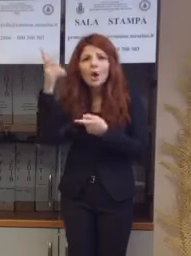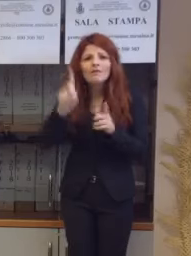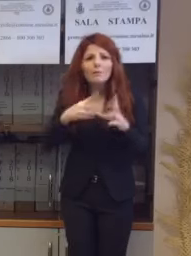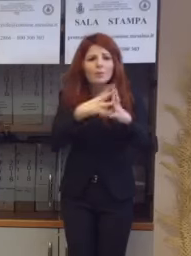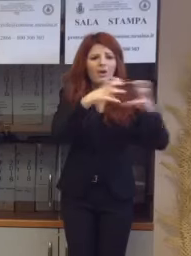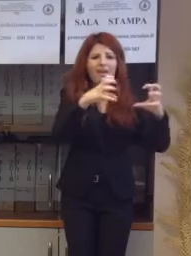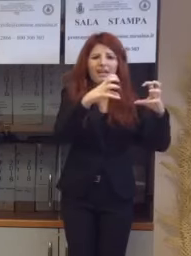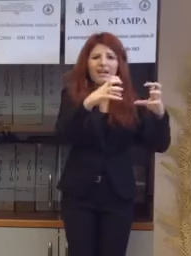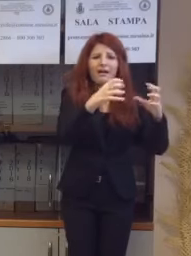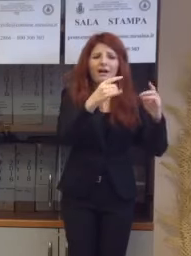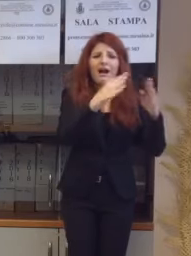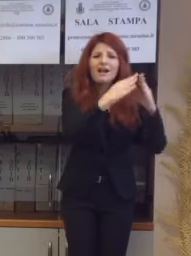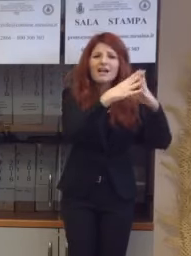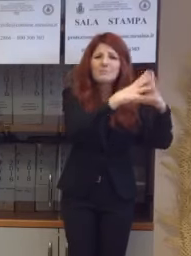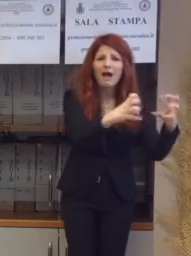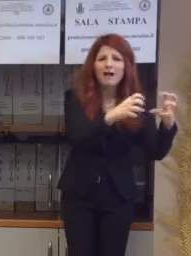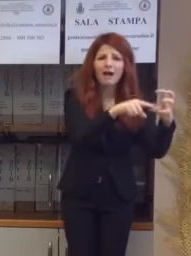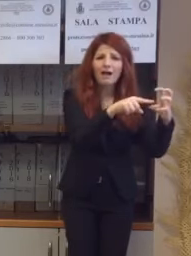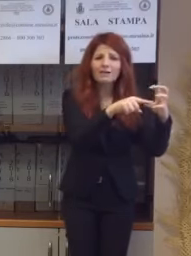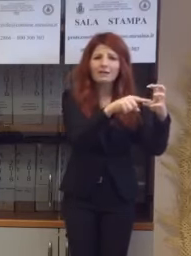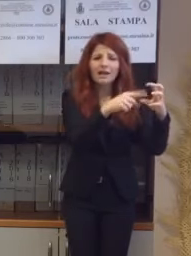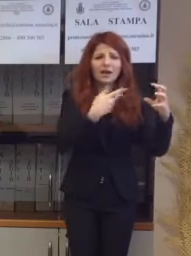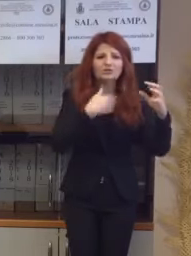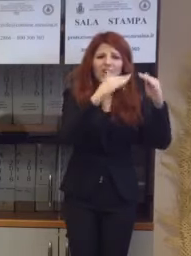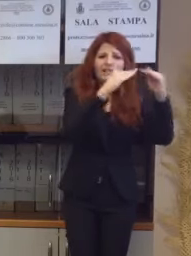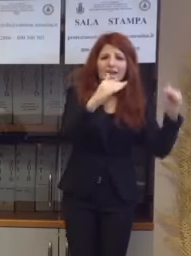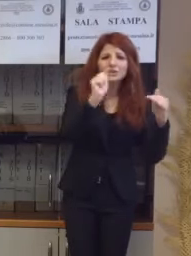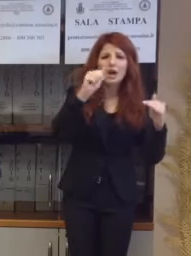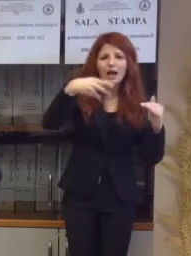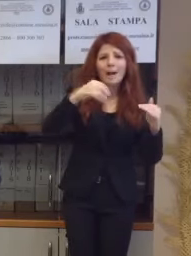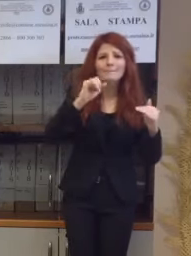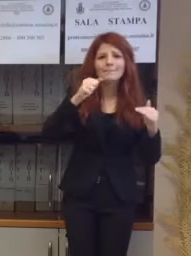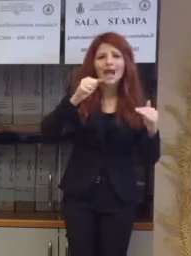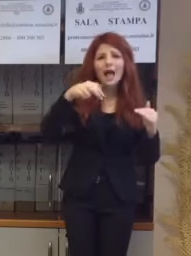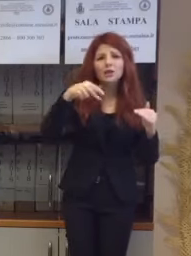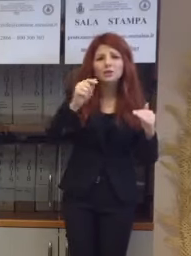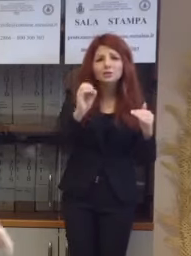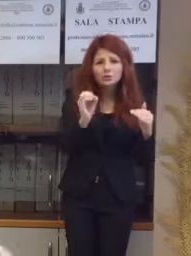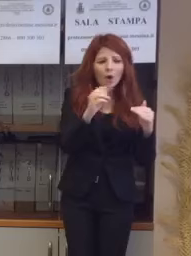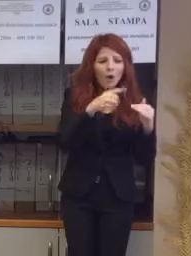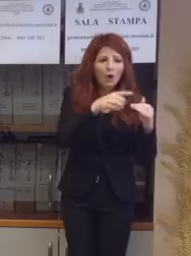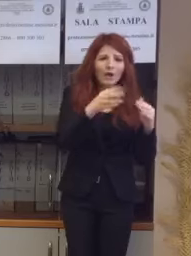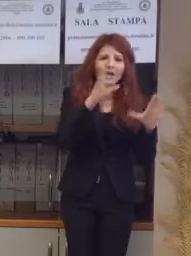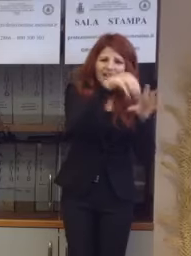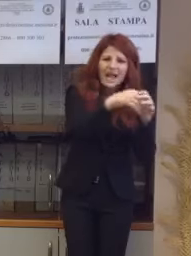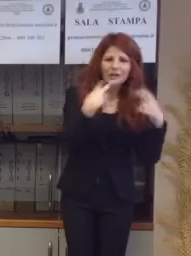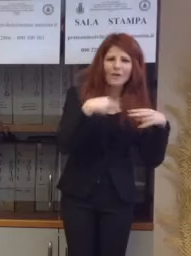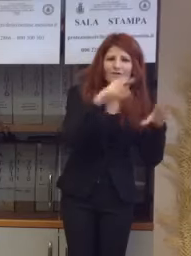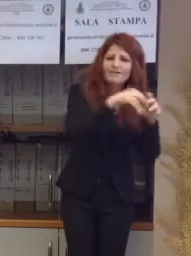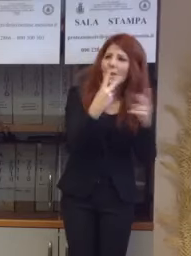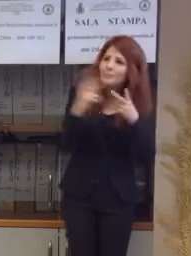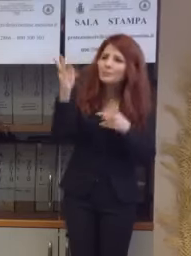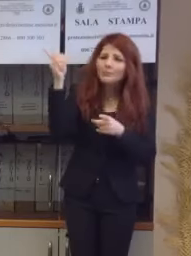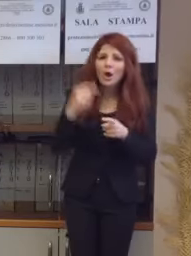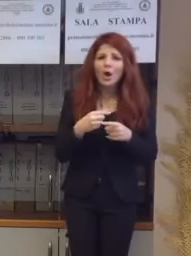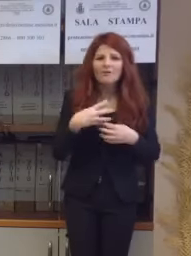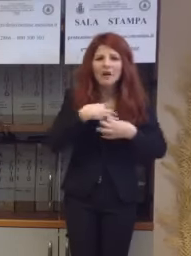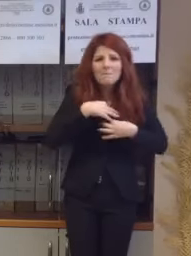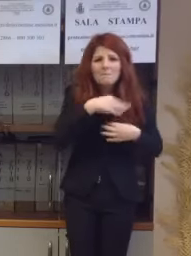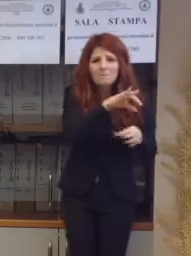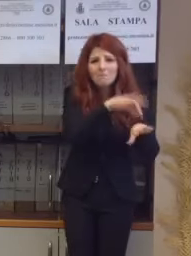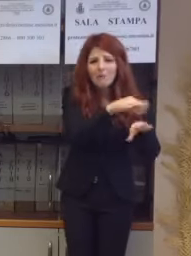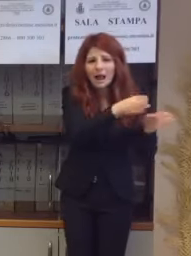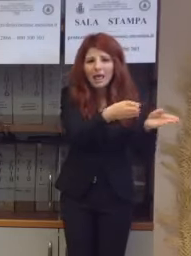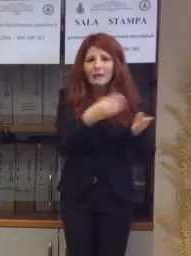queste prove voi che state sopra di noi, e che quindi per voi tutto poi deve essere minimizzato. Sta arrivando, arriverà, e nel